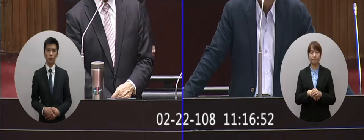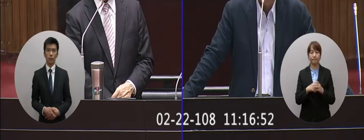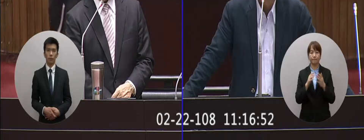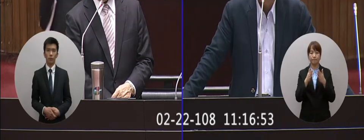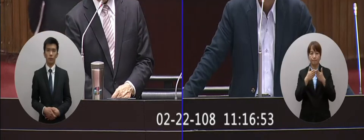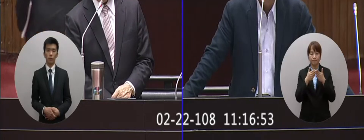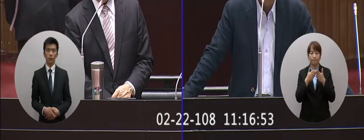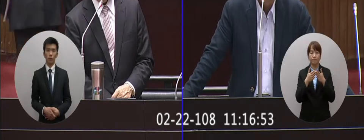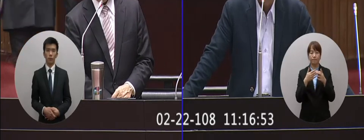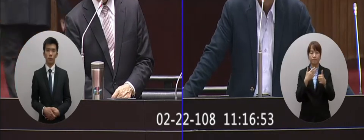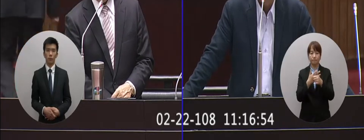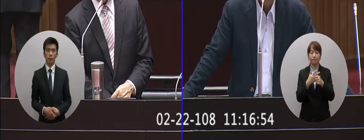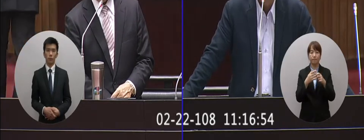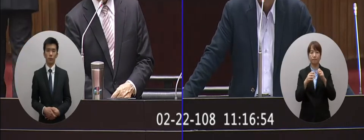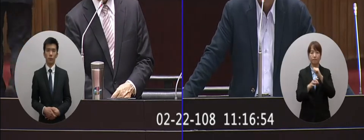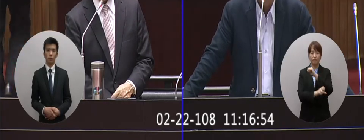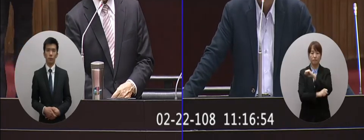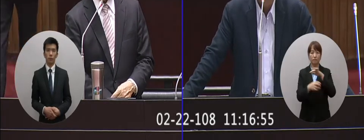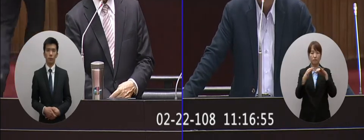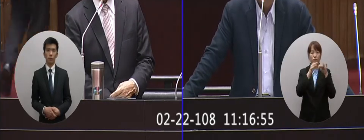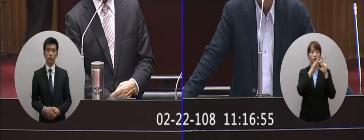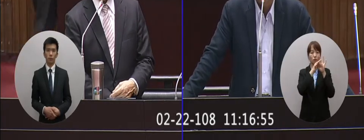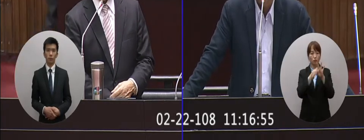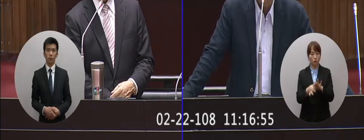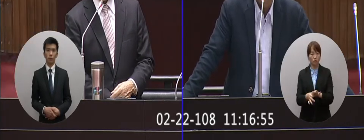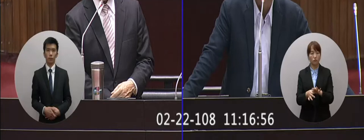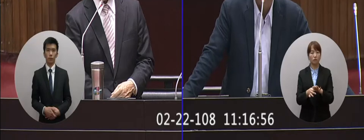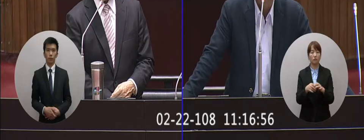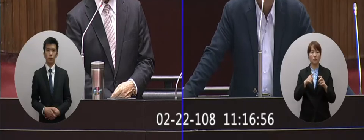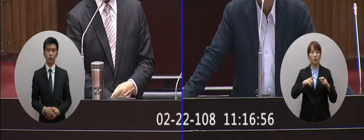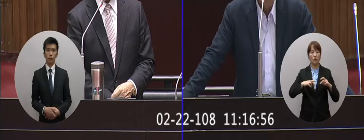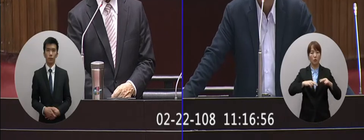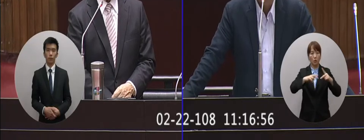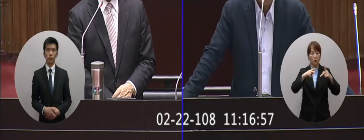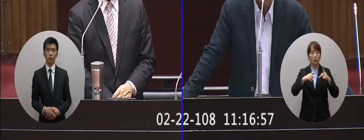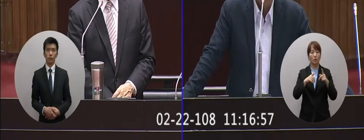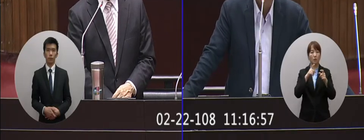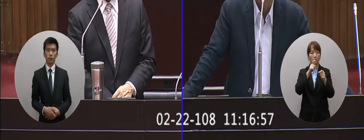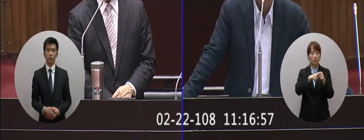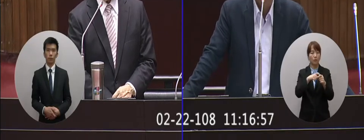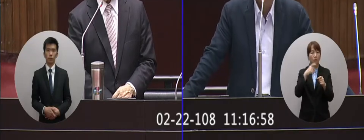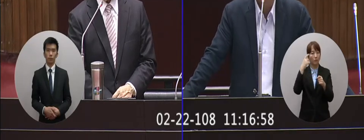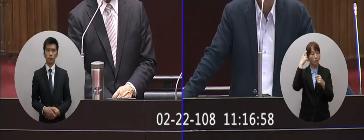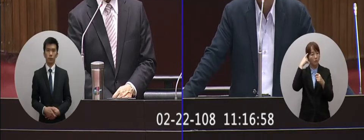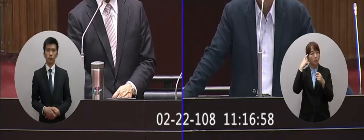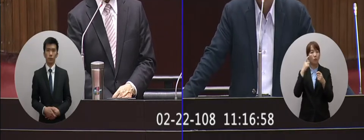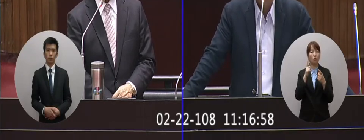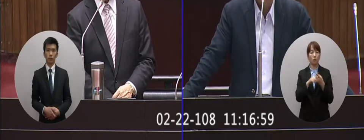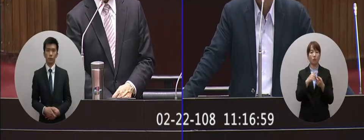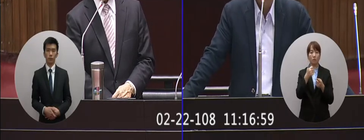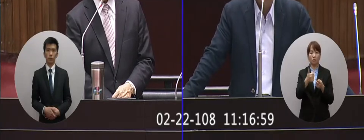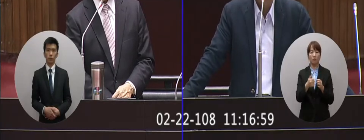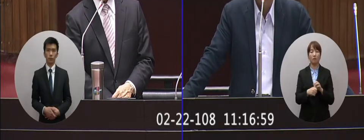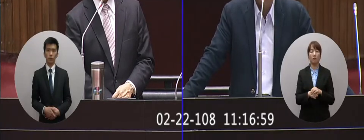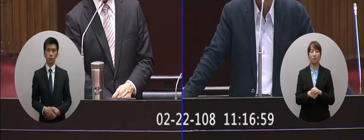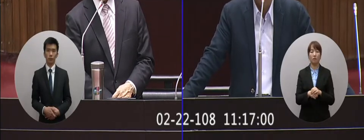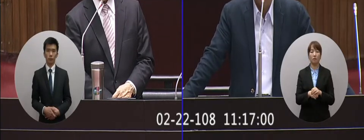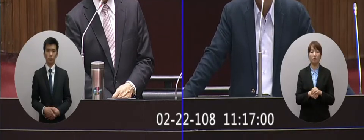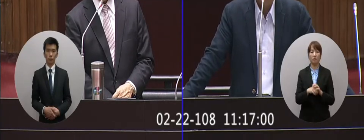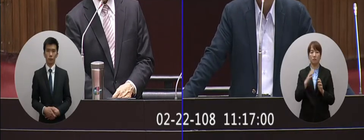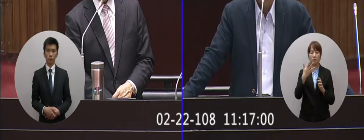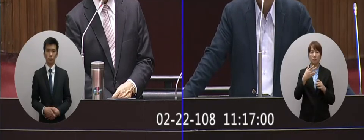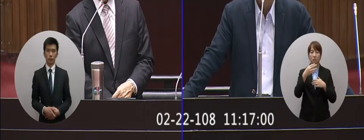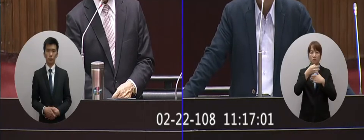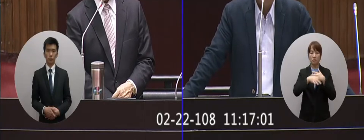为了要让基金永续，啊，这个我们改革的方向好跟想法是很好，但是呢，我认